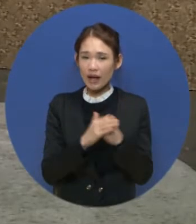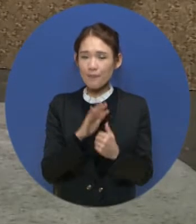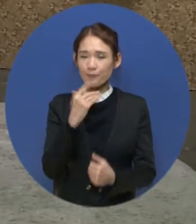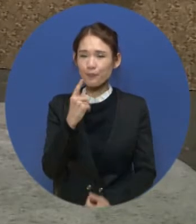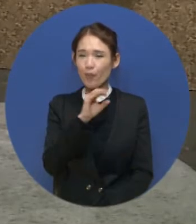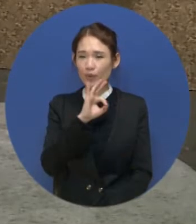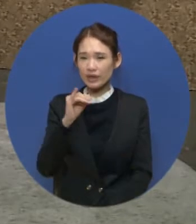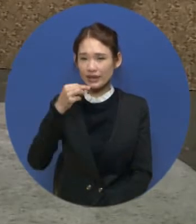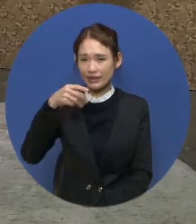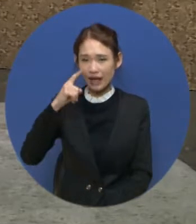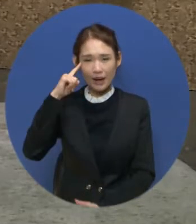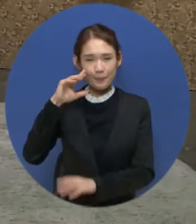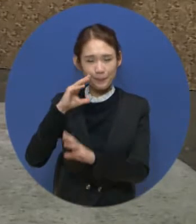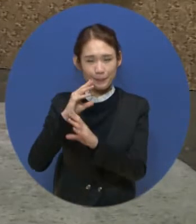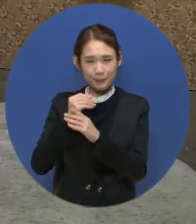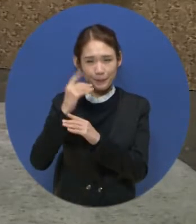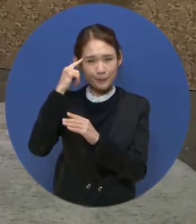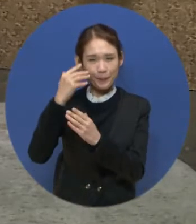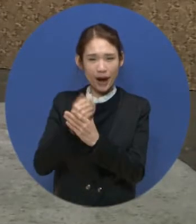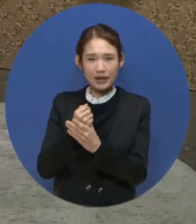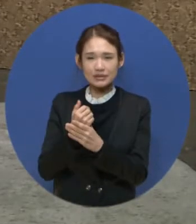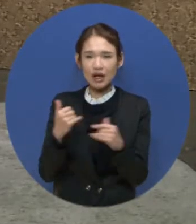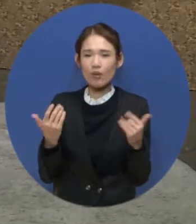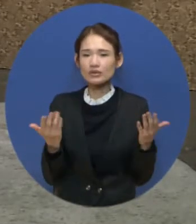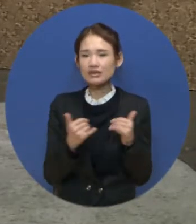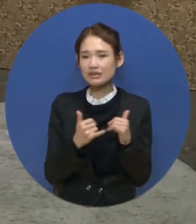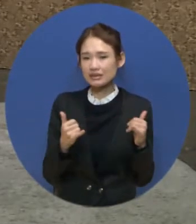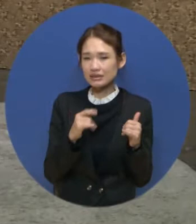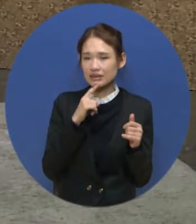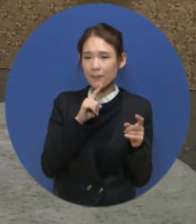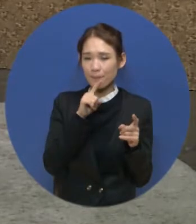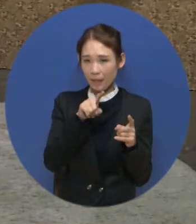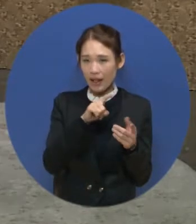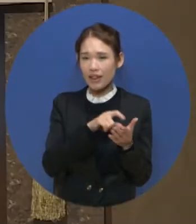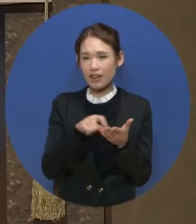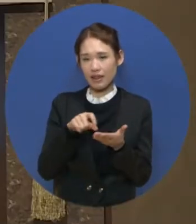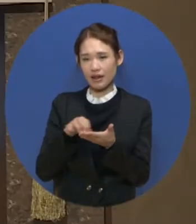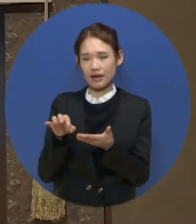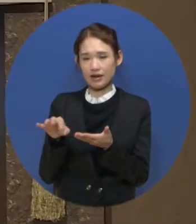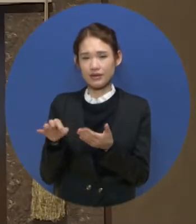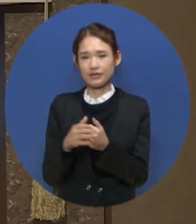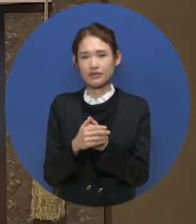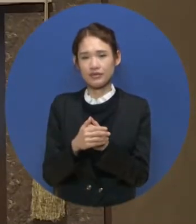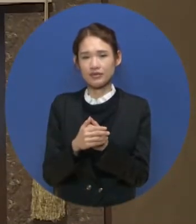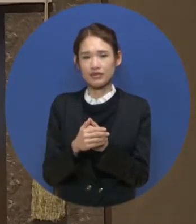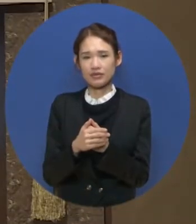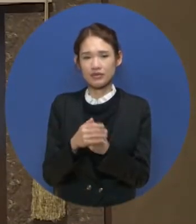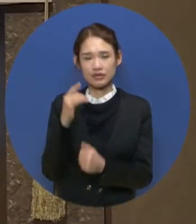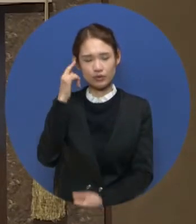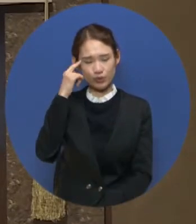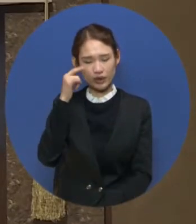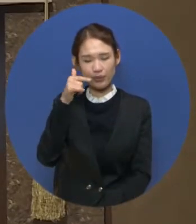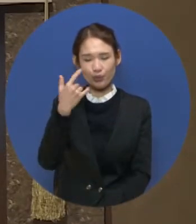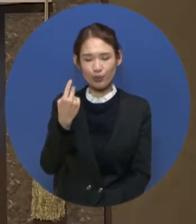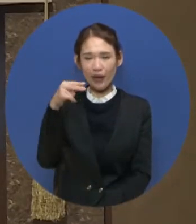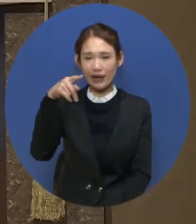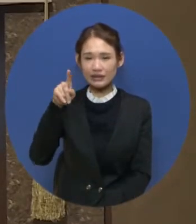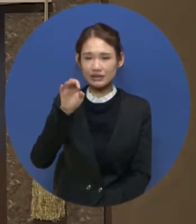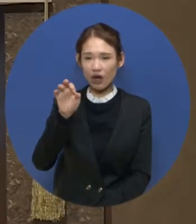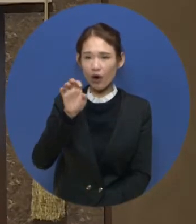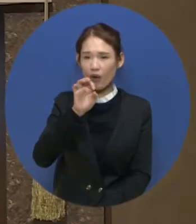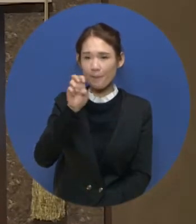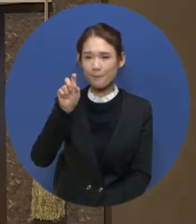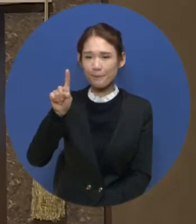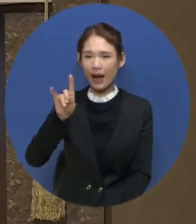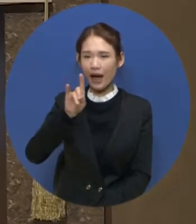그 스텝을 이렇게 지칭해서 이제 그걸 이야기를 했는데요. 예. 뇌성마비 아이들 같은